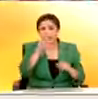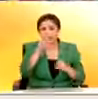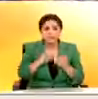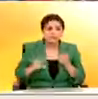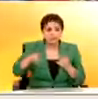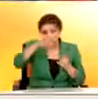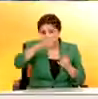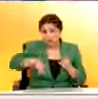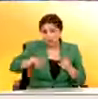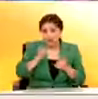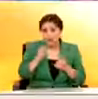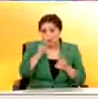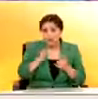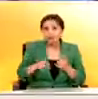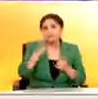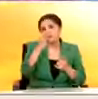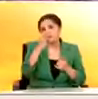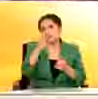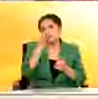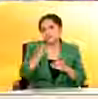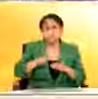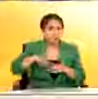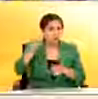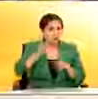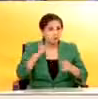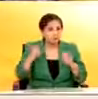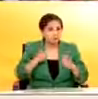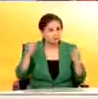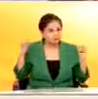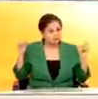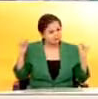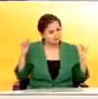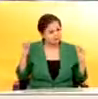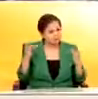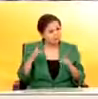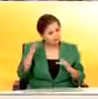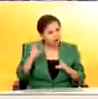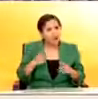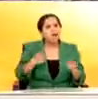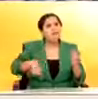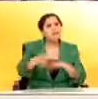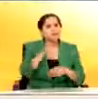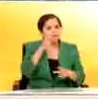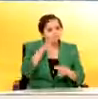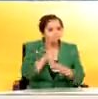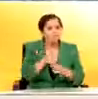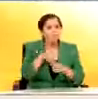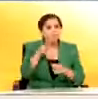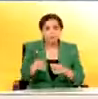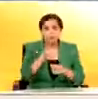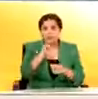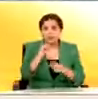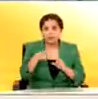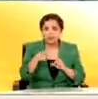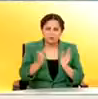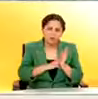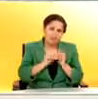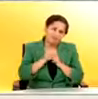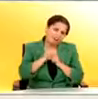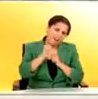से 750 से ज्यादा एथलीट्स ने हिस्सा लिया था। 60 किलोमीटर